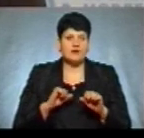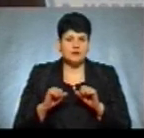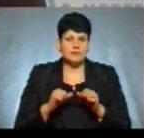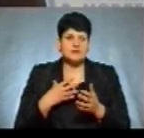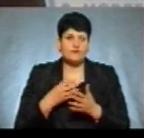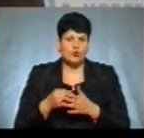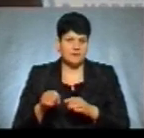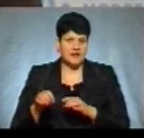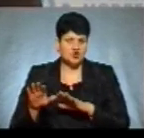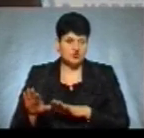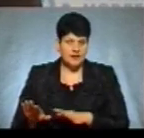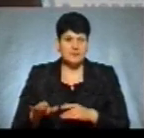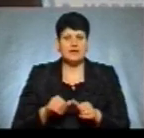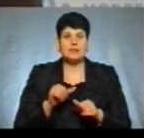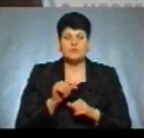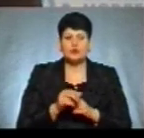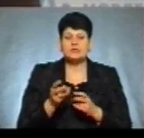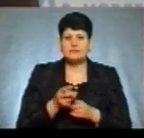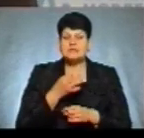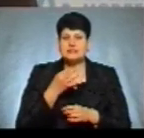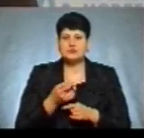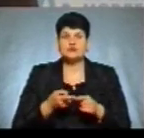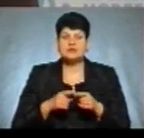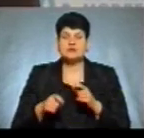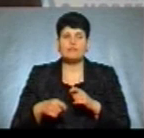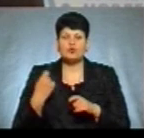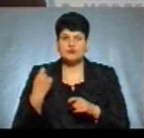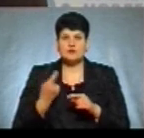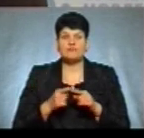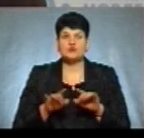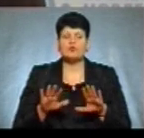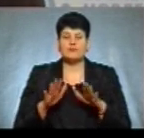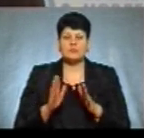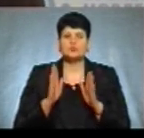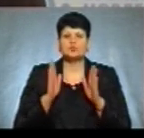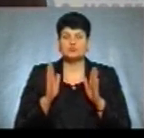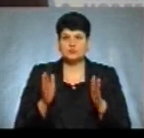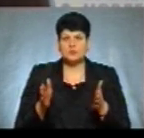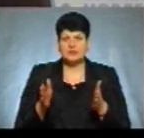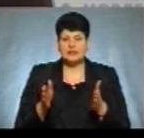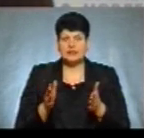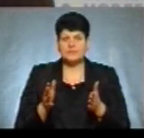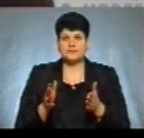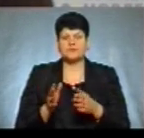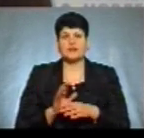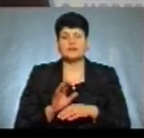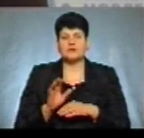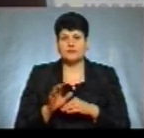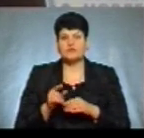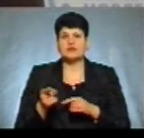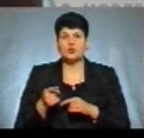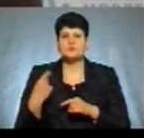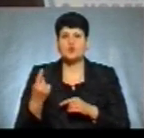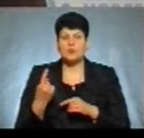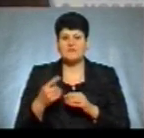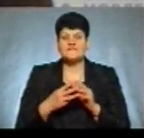рішеннями. Ну і також треба сказати, що такі порушення в даному випадку останнє буде на певний час тим. Чому? Тому що в Тернопільській області